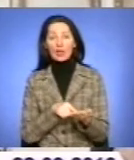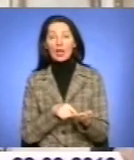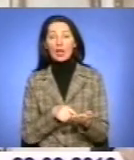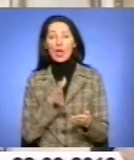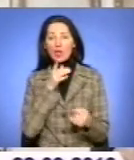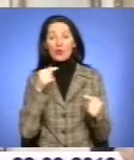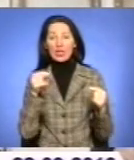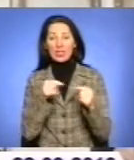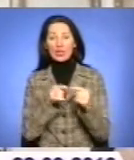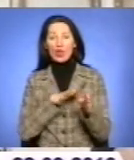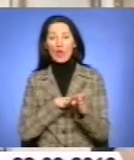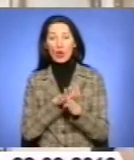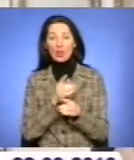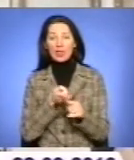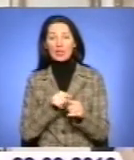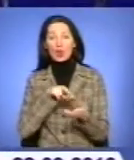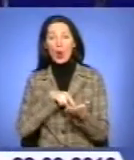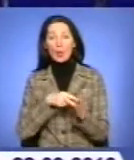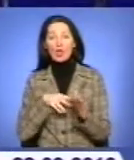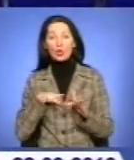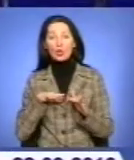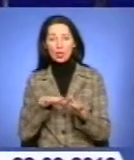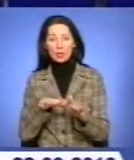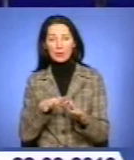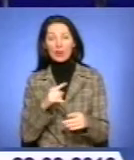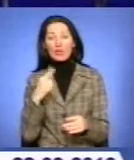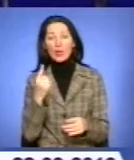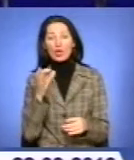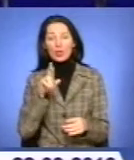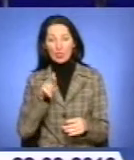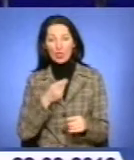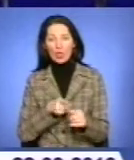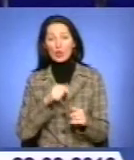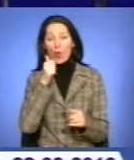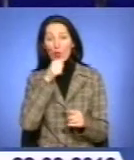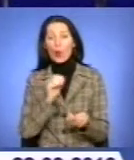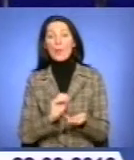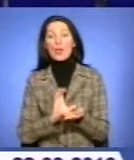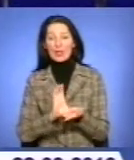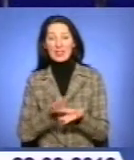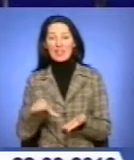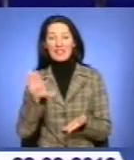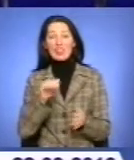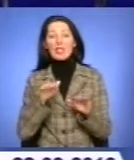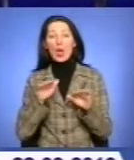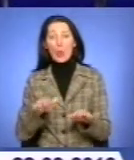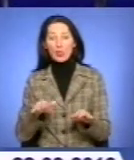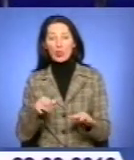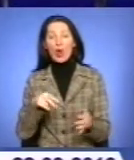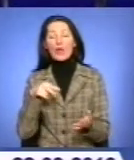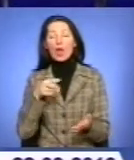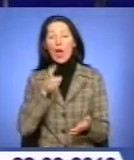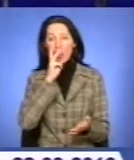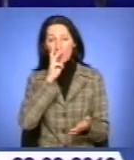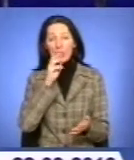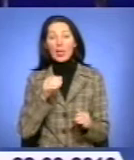своєчасного виконання цього плану дій. З 1 січня цього року підвищаться усі посадові оклади працівників